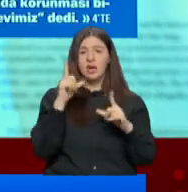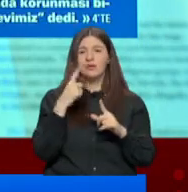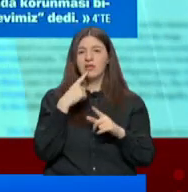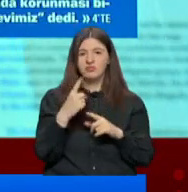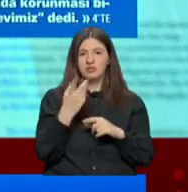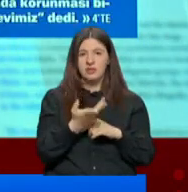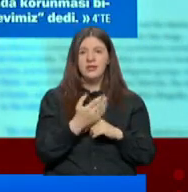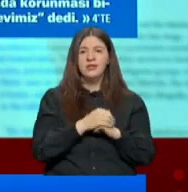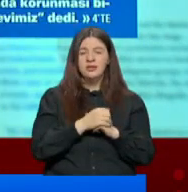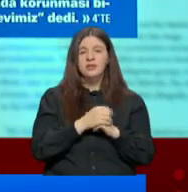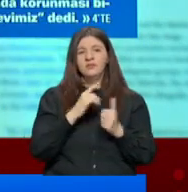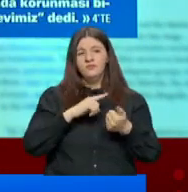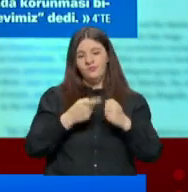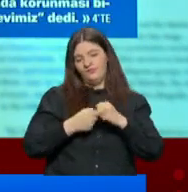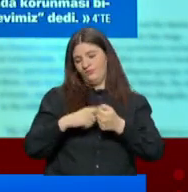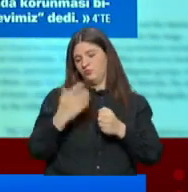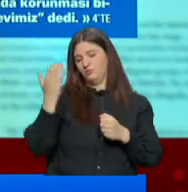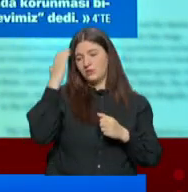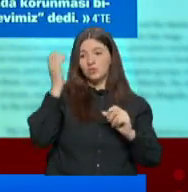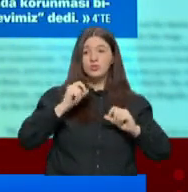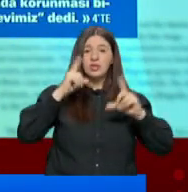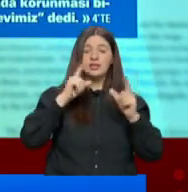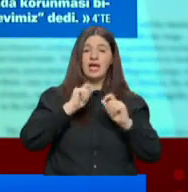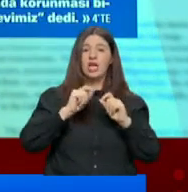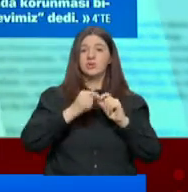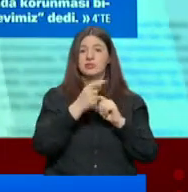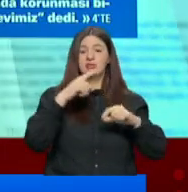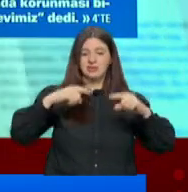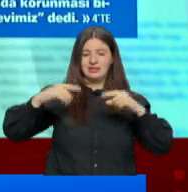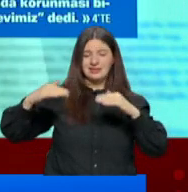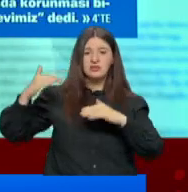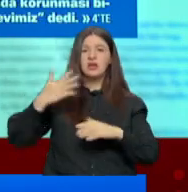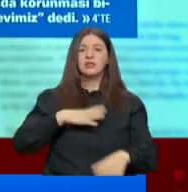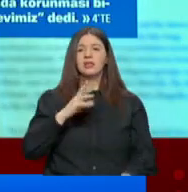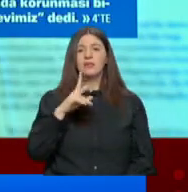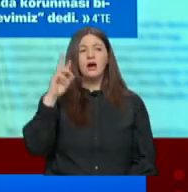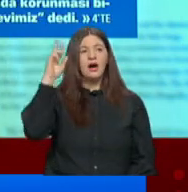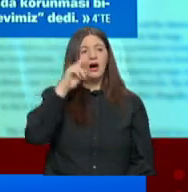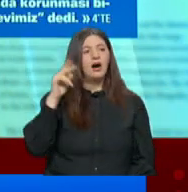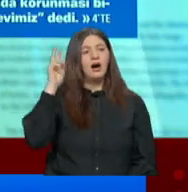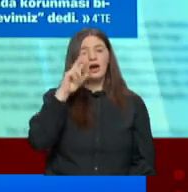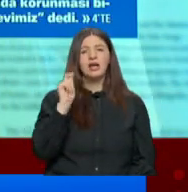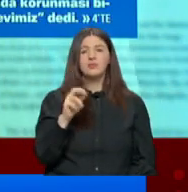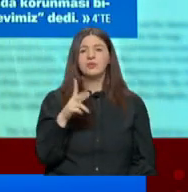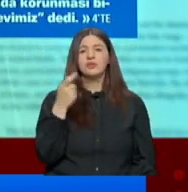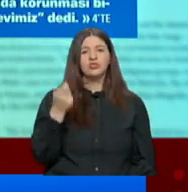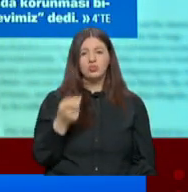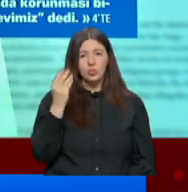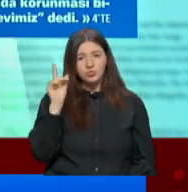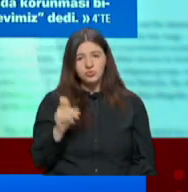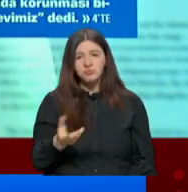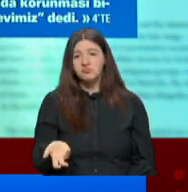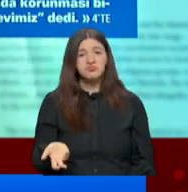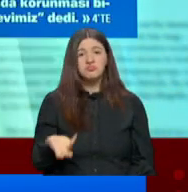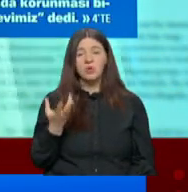demişti. Hafta başında uyandığında ekonomik veriler istediği gibi, hayalini düşünü kurduğu gibi gerçekleşti mi?